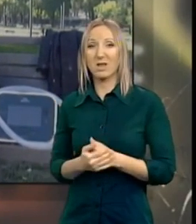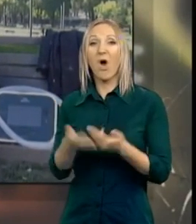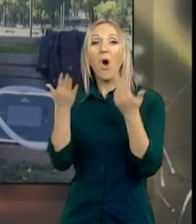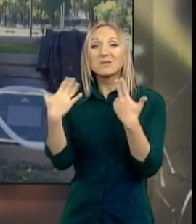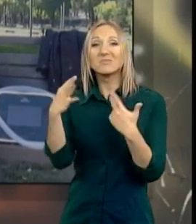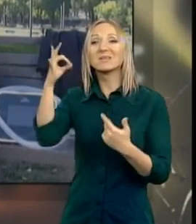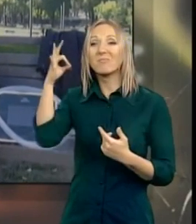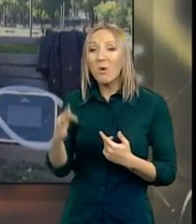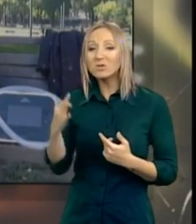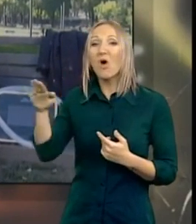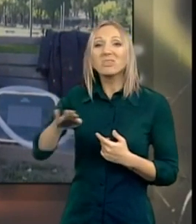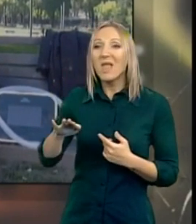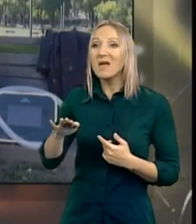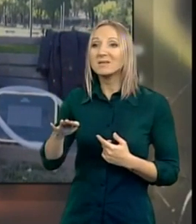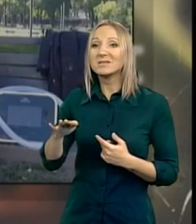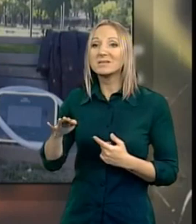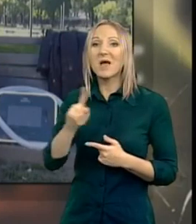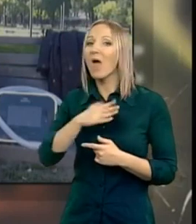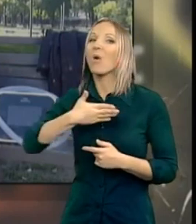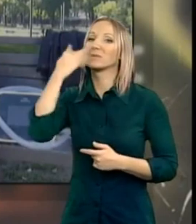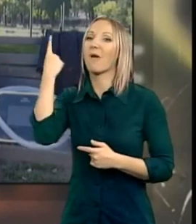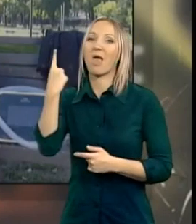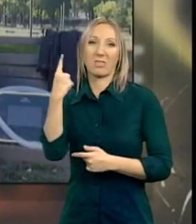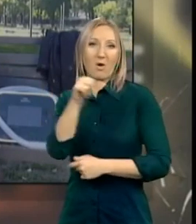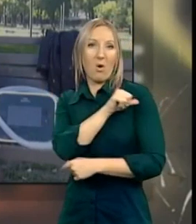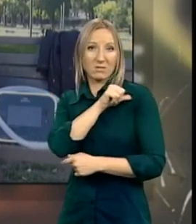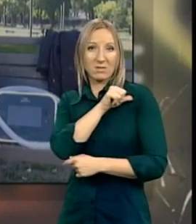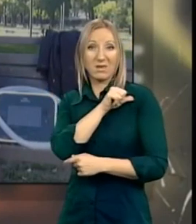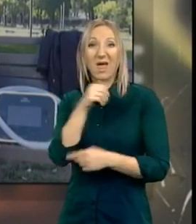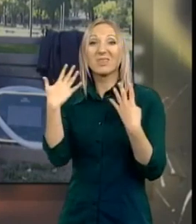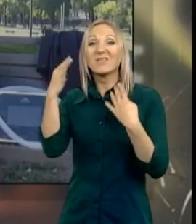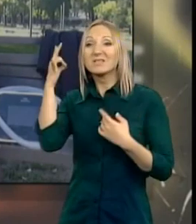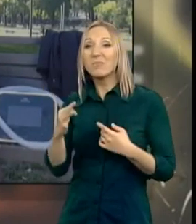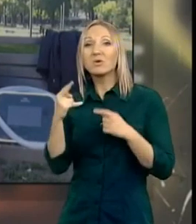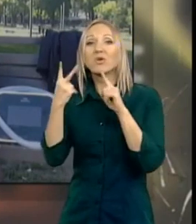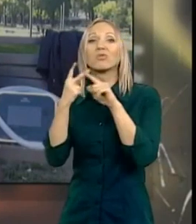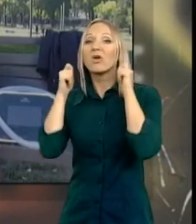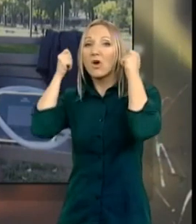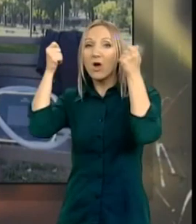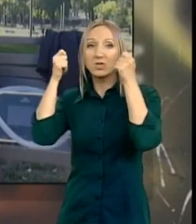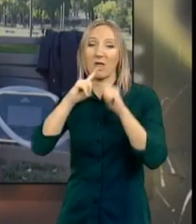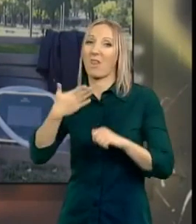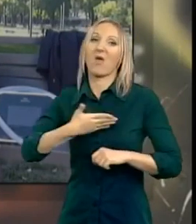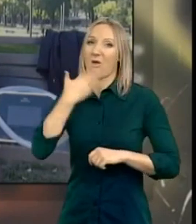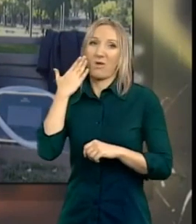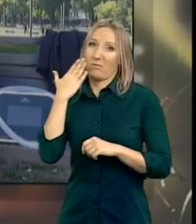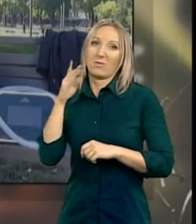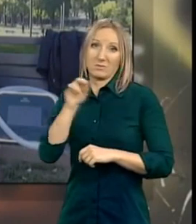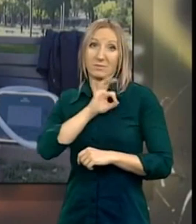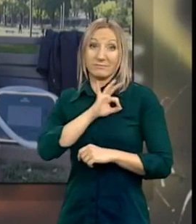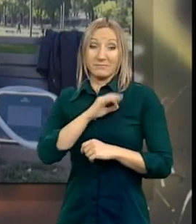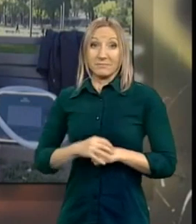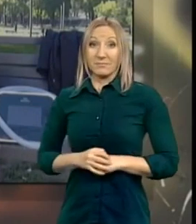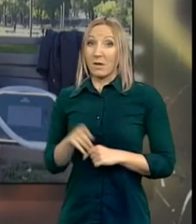80% dece ne doživi prvi rođendan, 90% ne doživi drugi rođendan. To je za sve nas